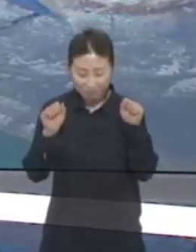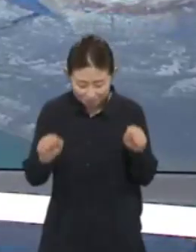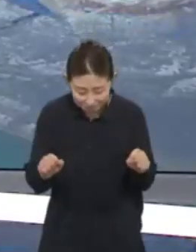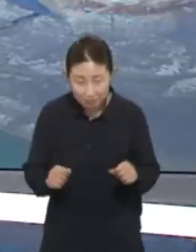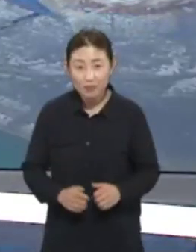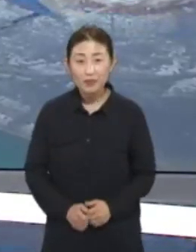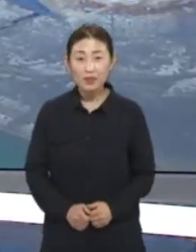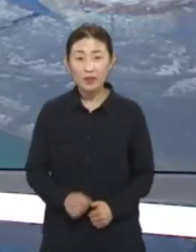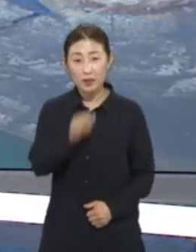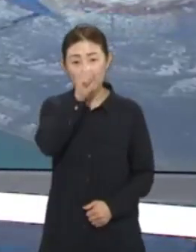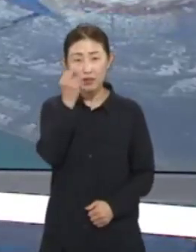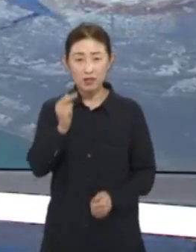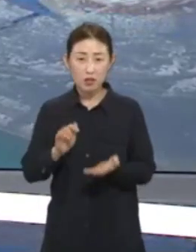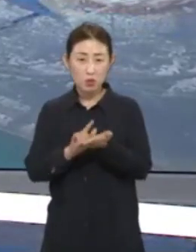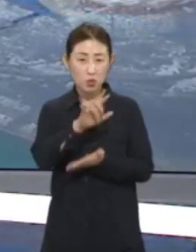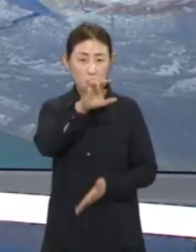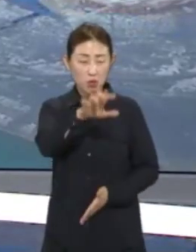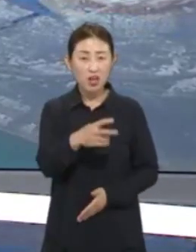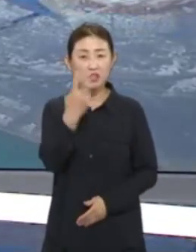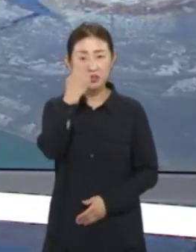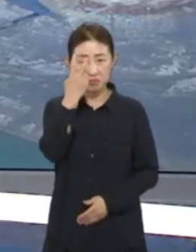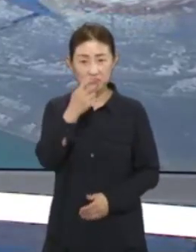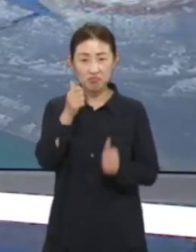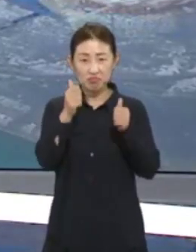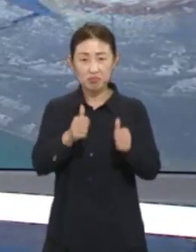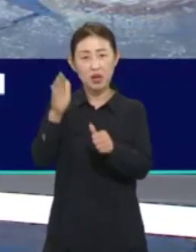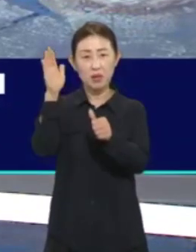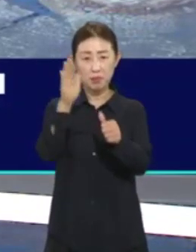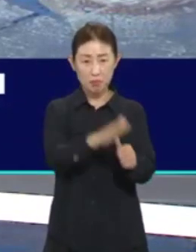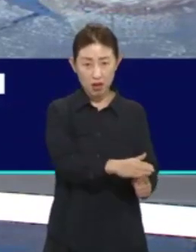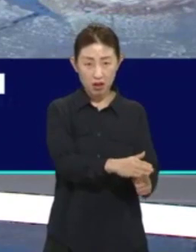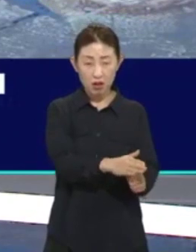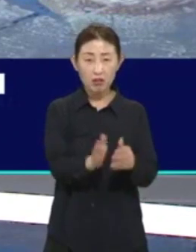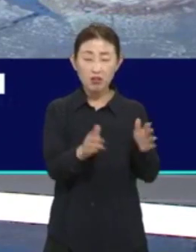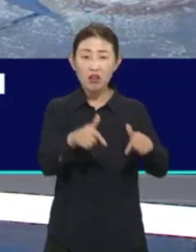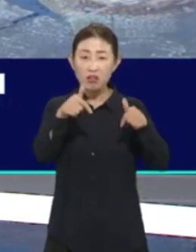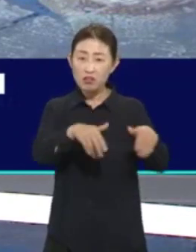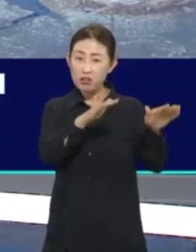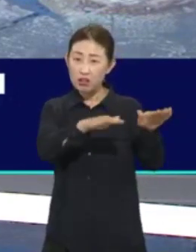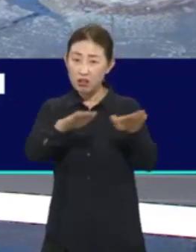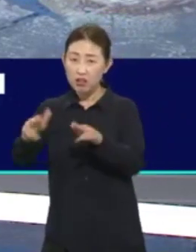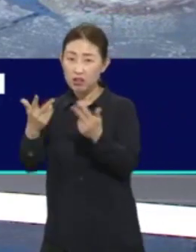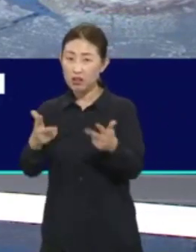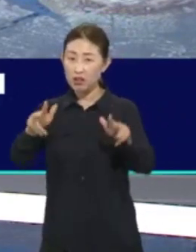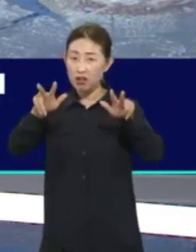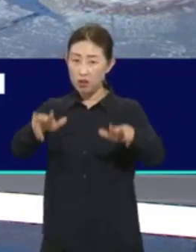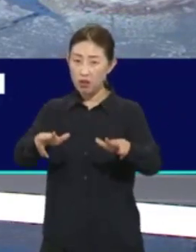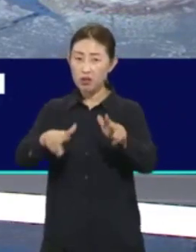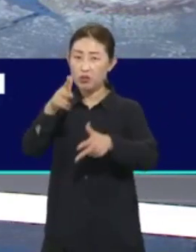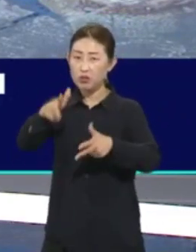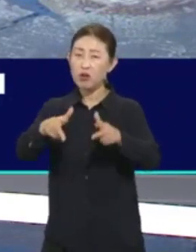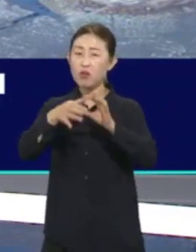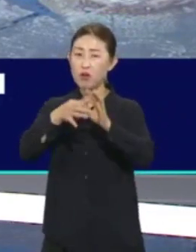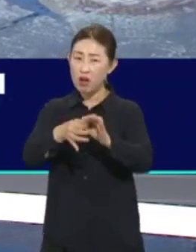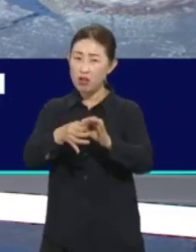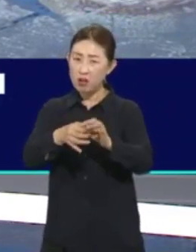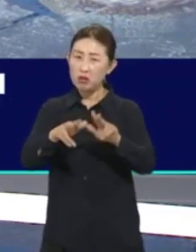여러분 안녕하십니까. 좌초될 위기에 놓인 서산공항에 이어서 현재 예비타당성 조사가 진행 중인